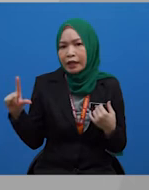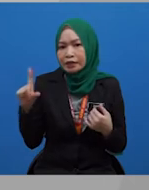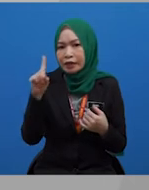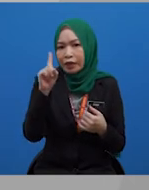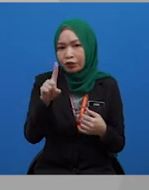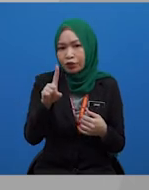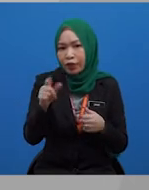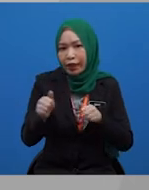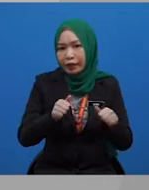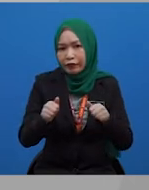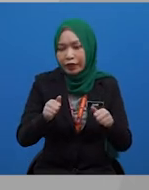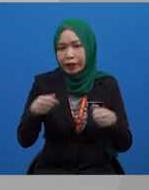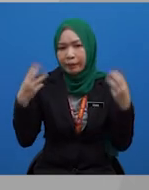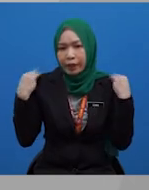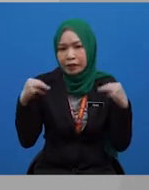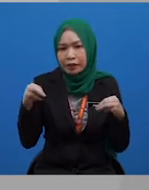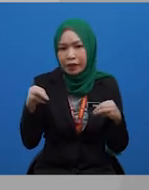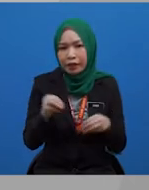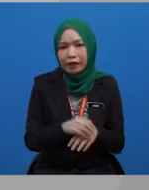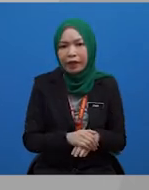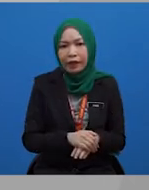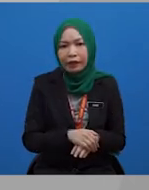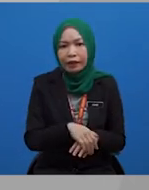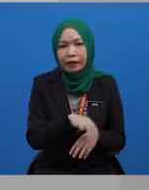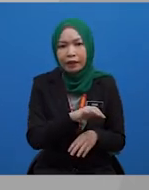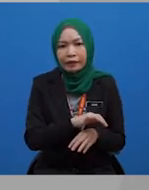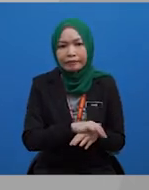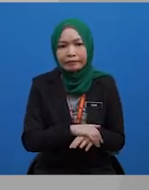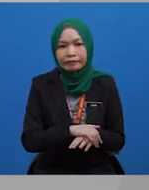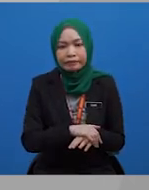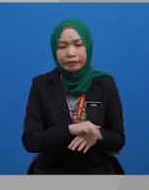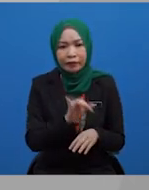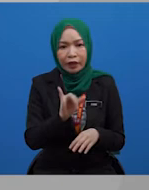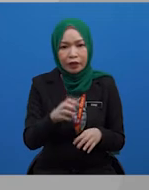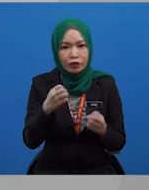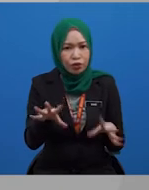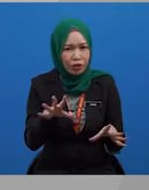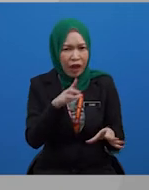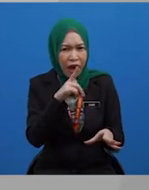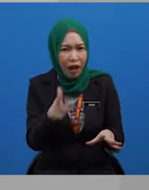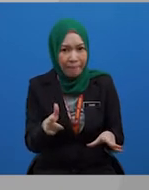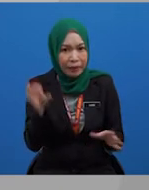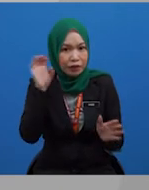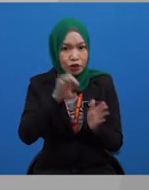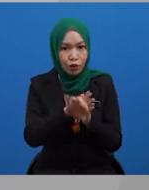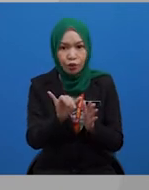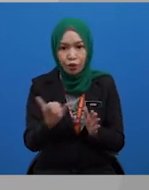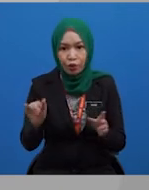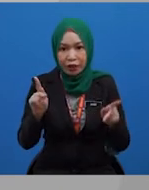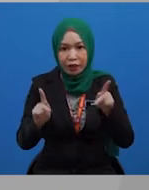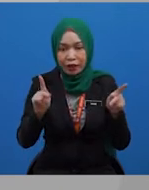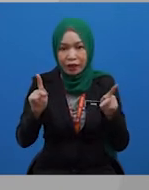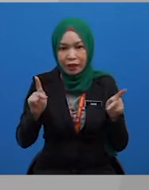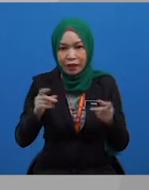oleh firma bersaiz kecil yang kekurangan sumber kewangan dan juga bagi firma yang baru beroperasi dalam pasukan. Sebagai